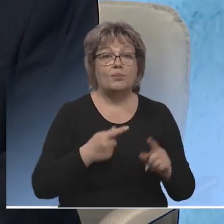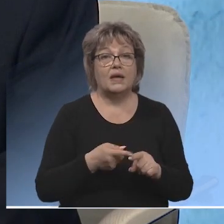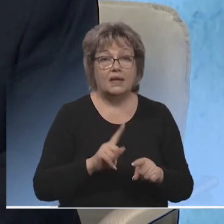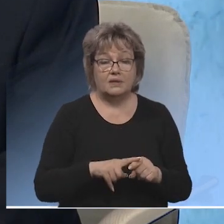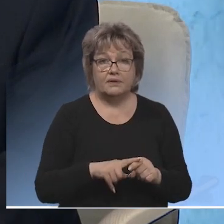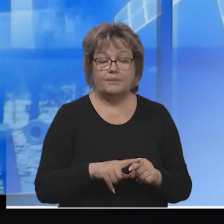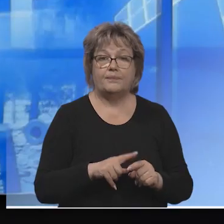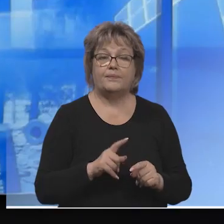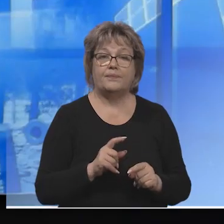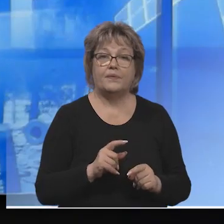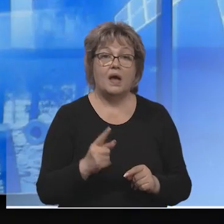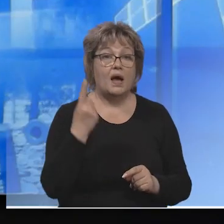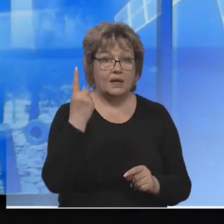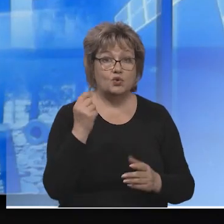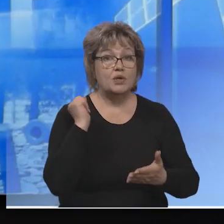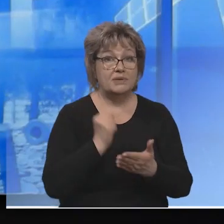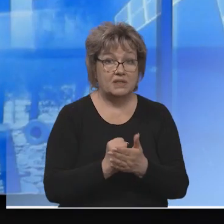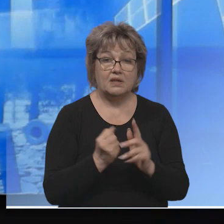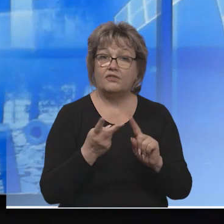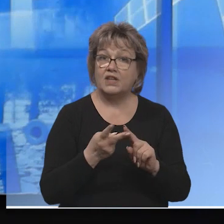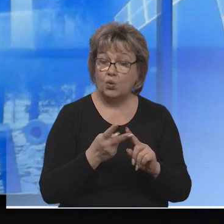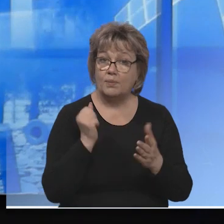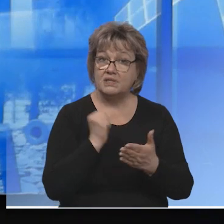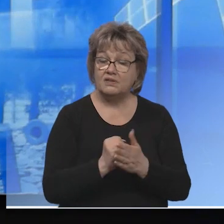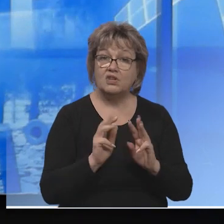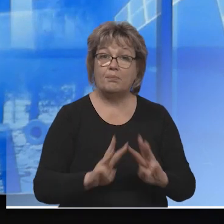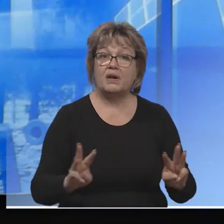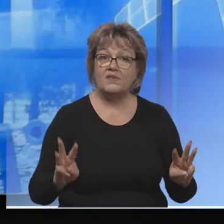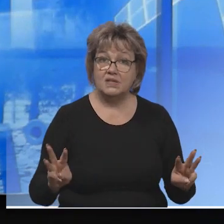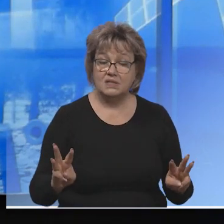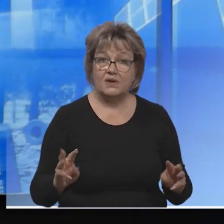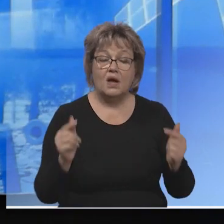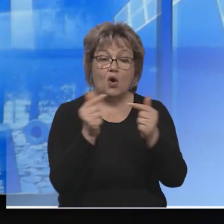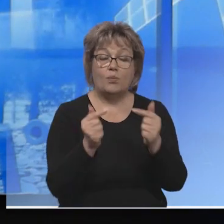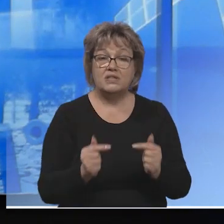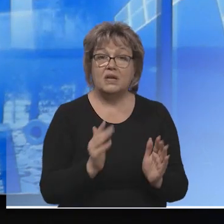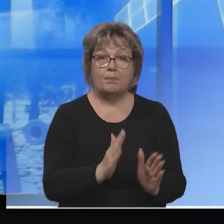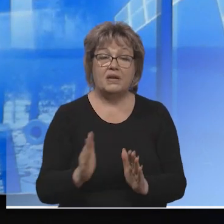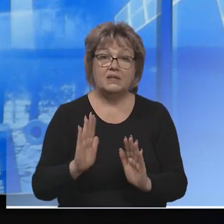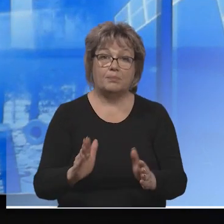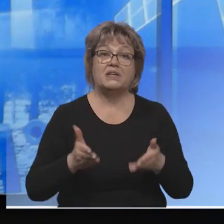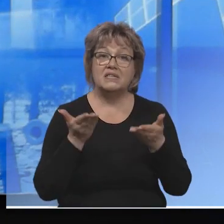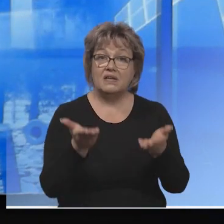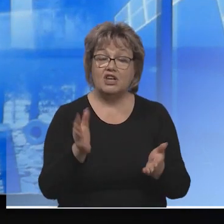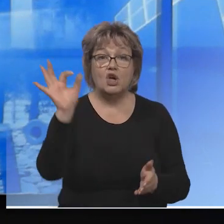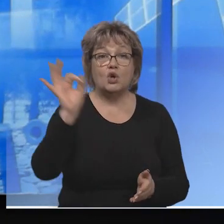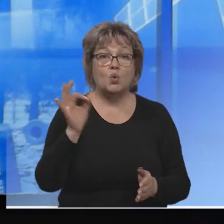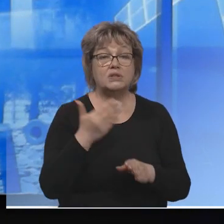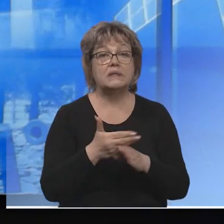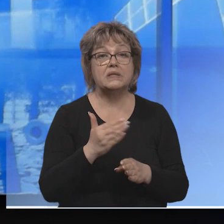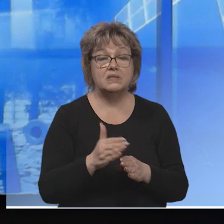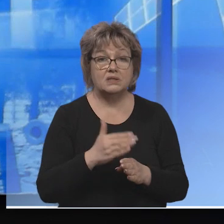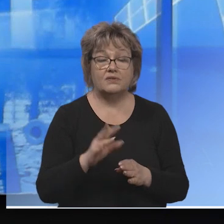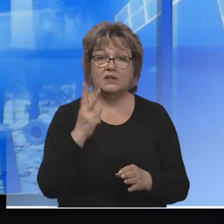Кроме этого, вот это одно из постановлений. Другое постановление правительства определило порядок предоставления